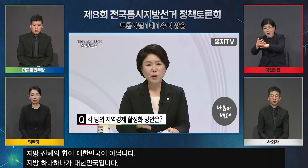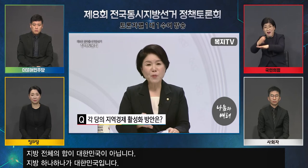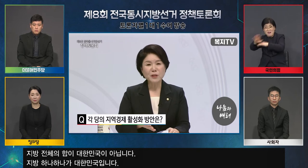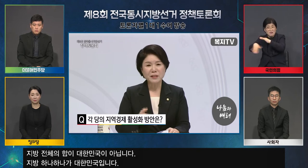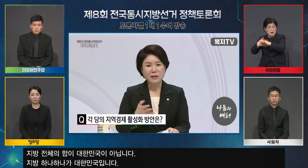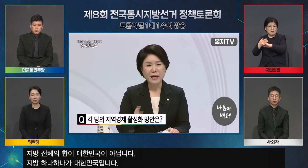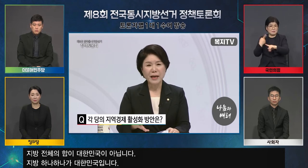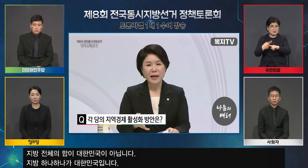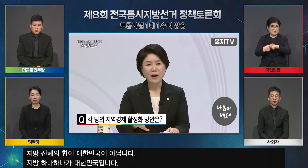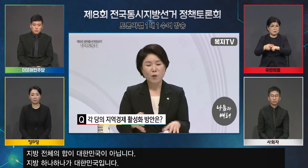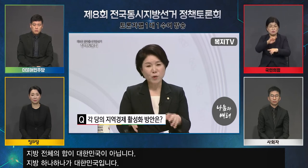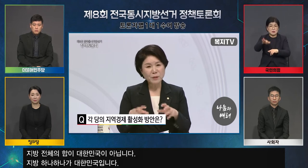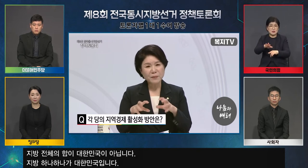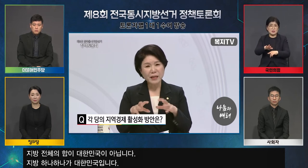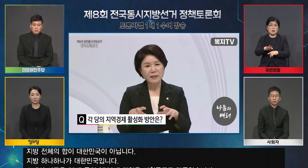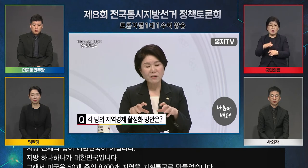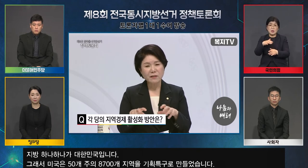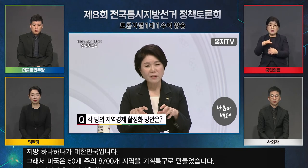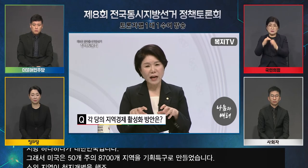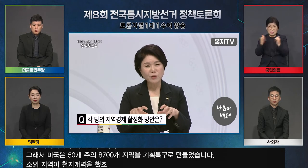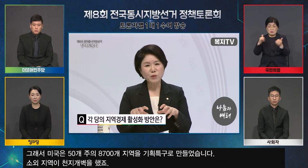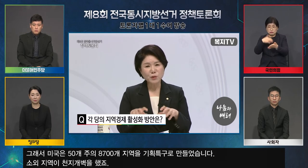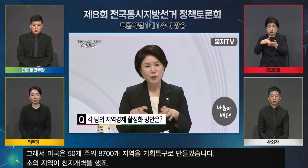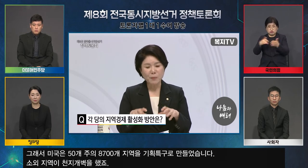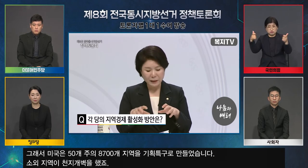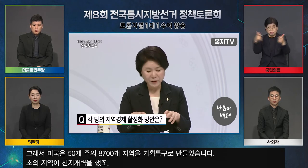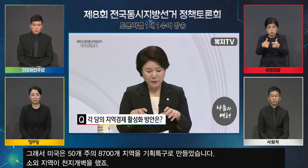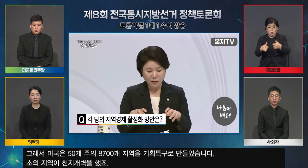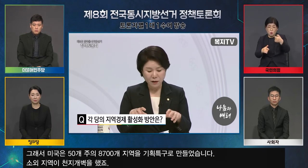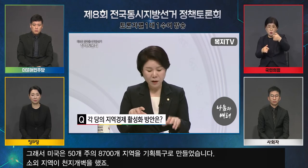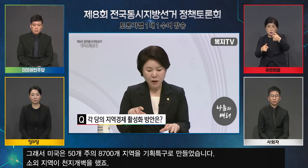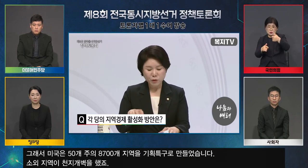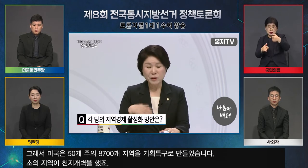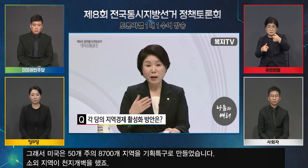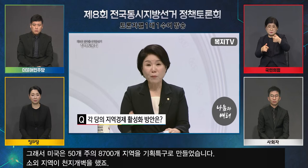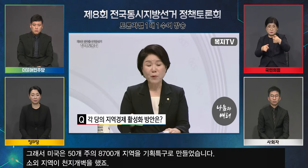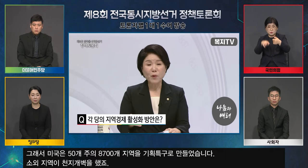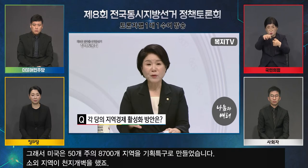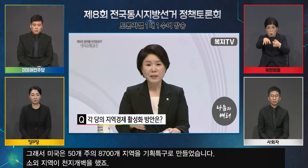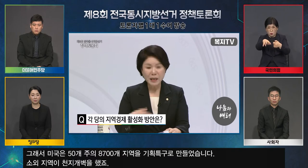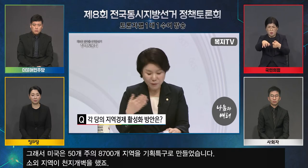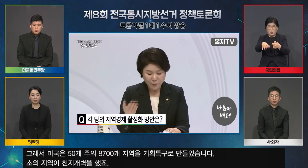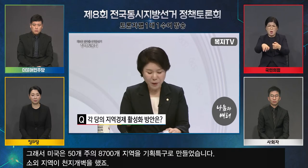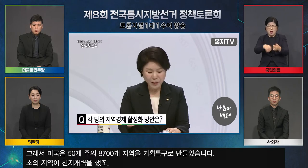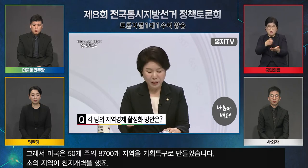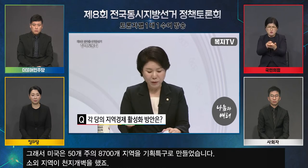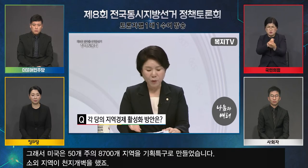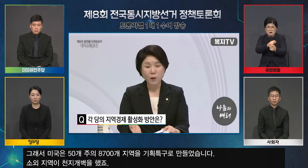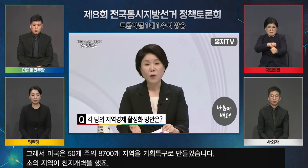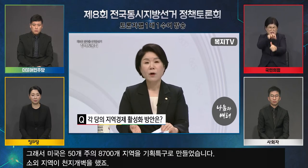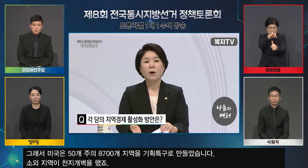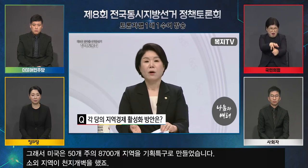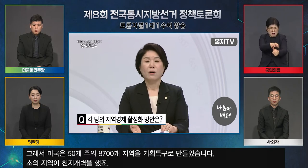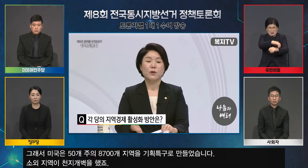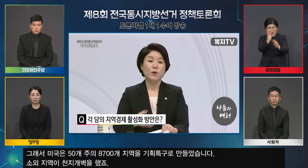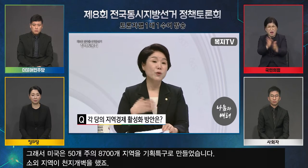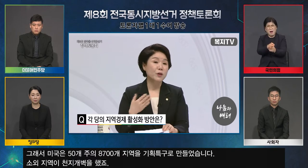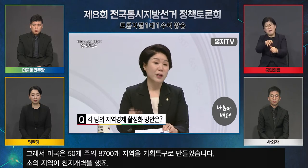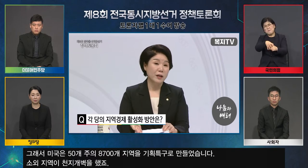인구섬유지역에 50개 지역을 강소도시로 만들어서 규제가 없고 세금감면이 있고